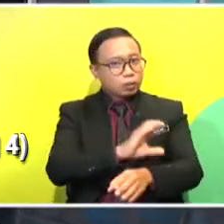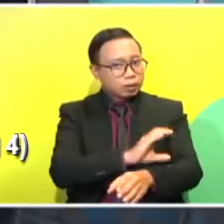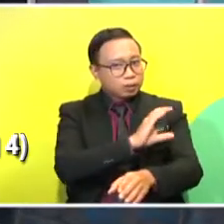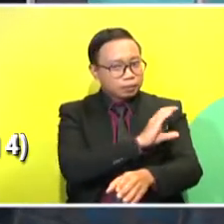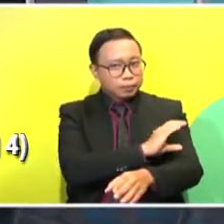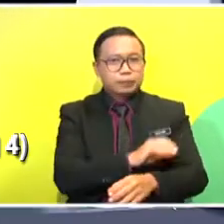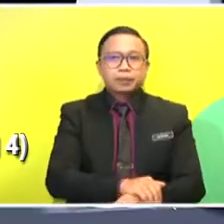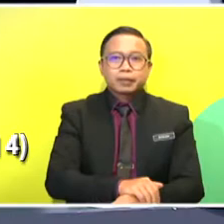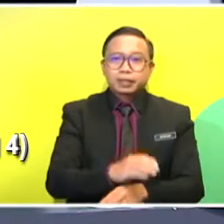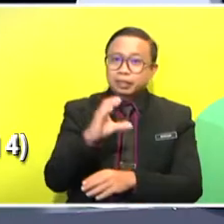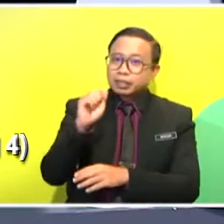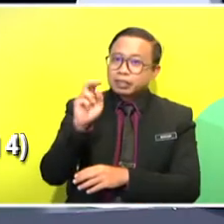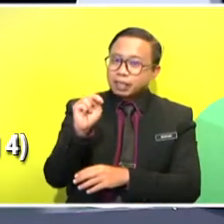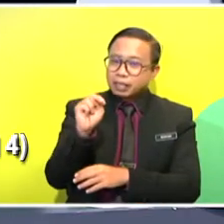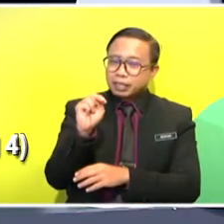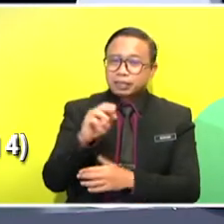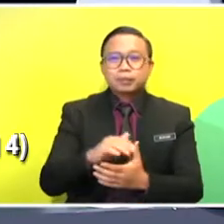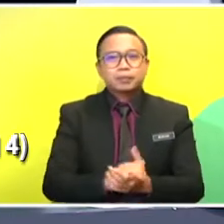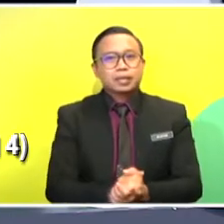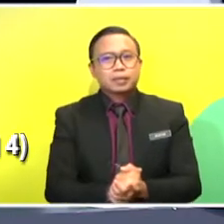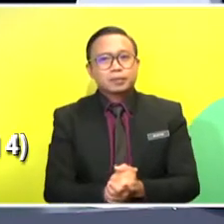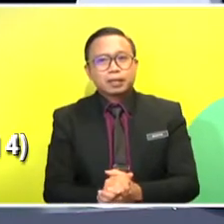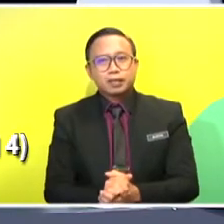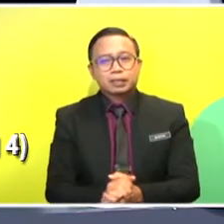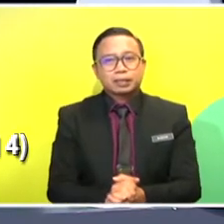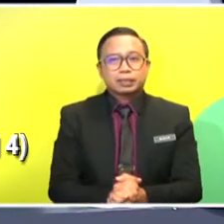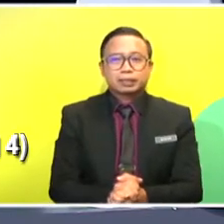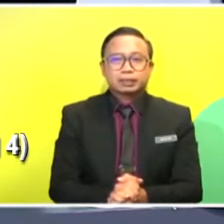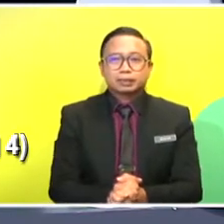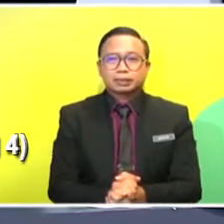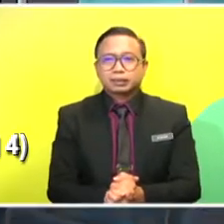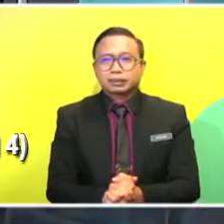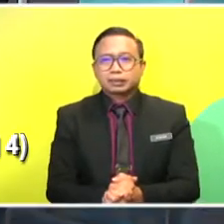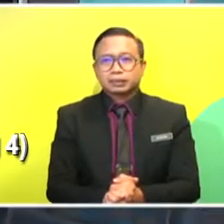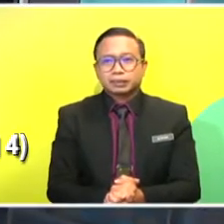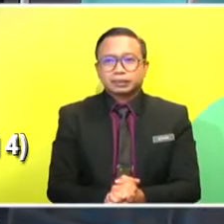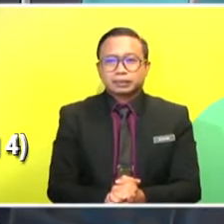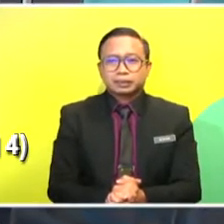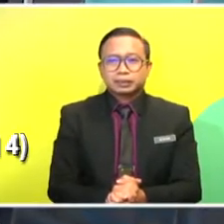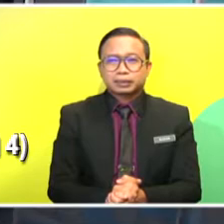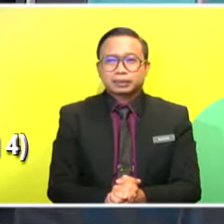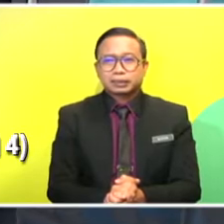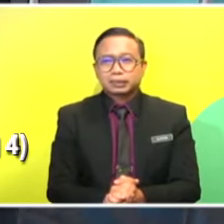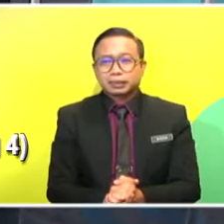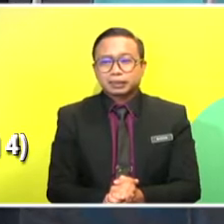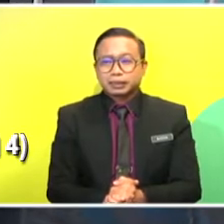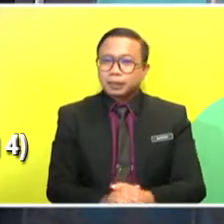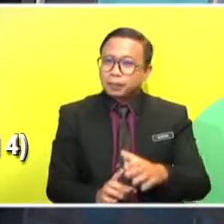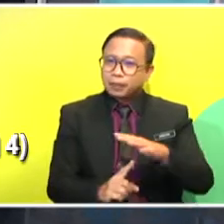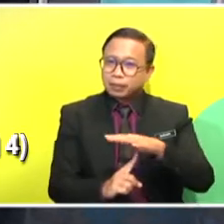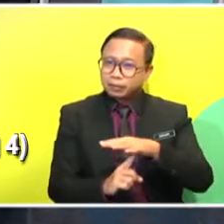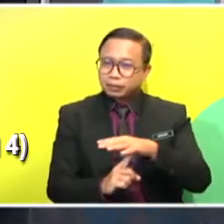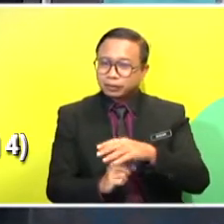komputer. Chan mali chan, ui ui, chan mali chan, ui ui, chan mali chan,